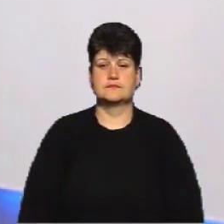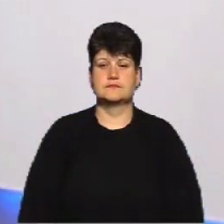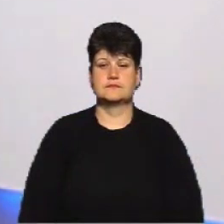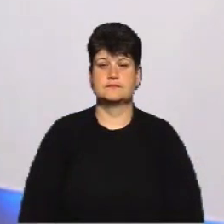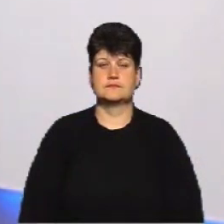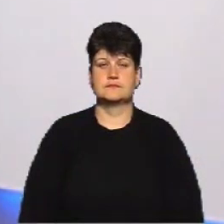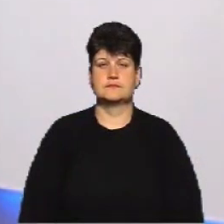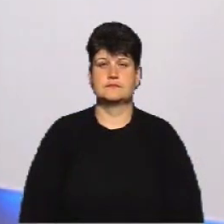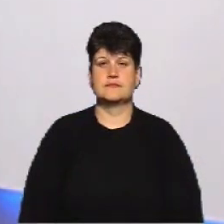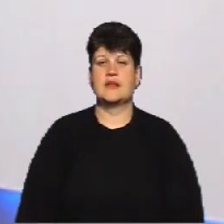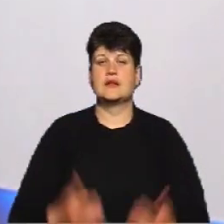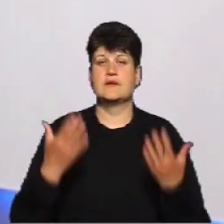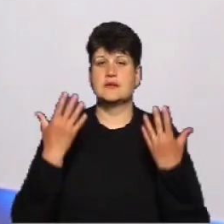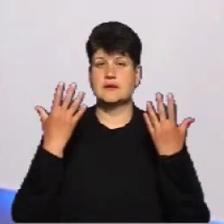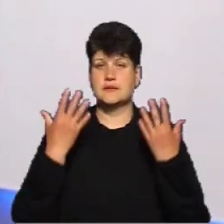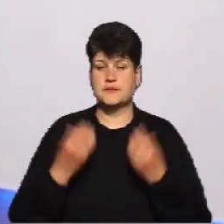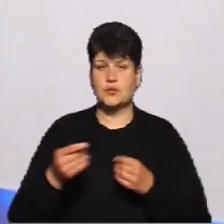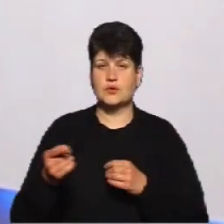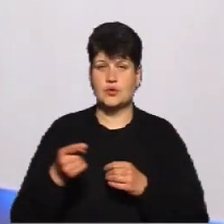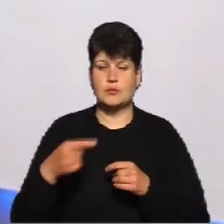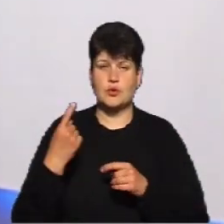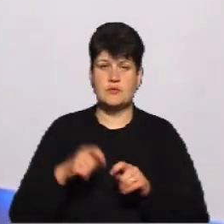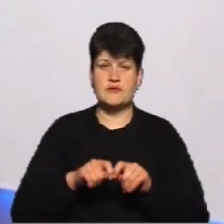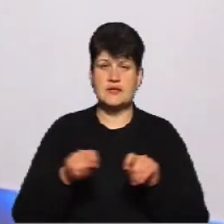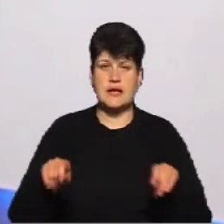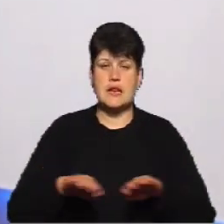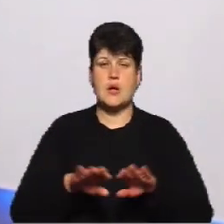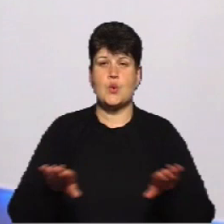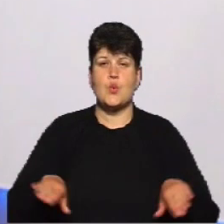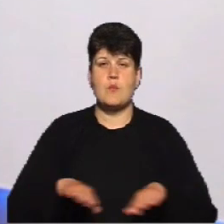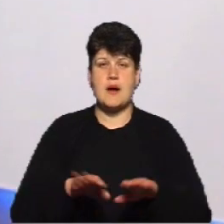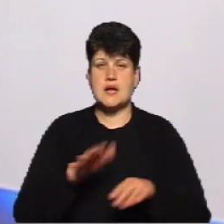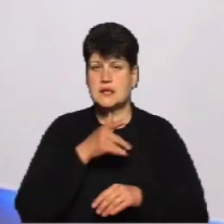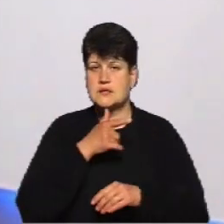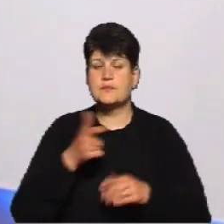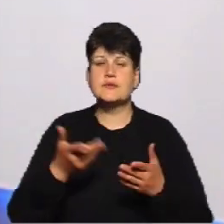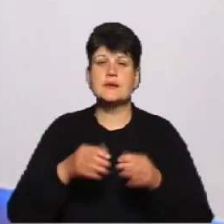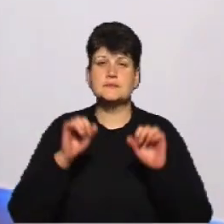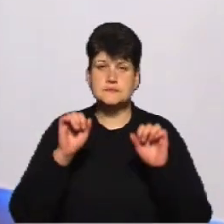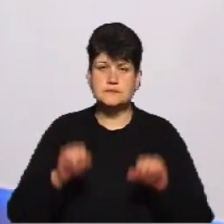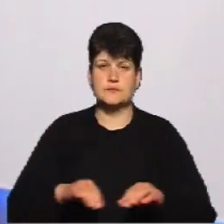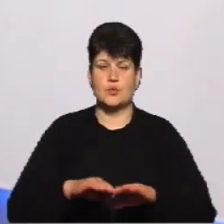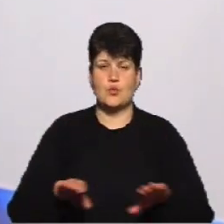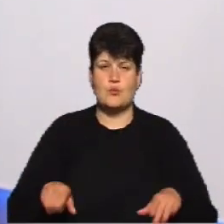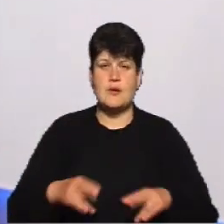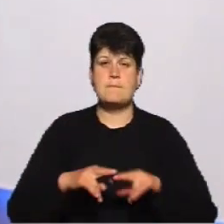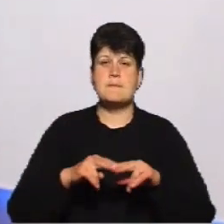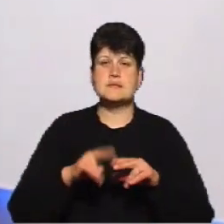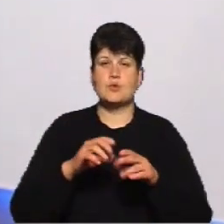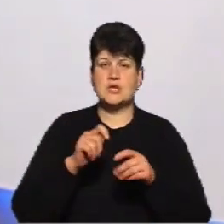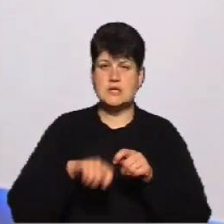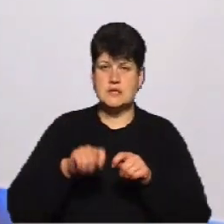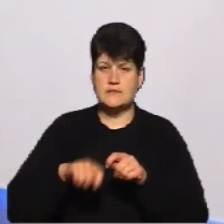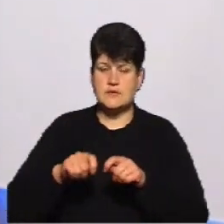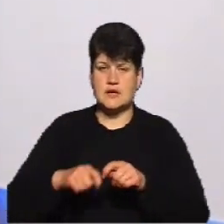На вихідних у Тернополі та області відкрили купальний пляжний сезон. Власне, де безпечно купатися, де паспортизовані перевірені пляжі, а де